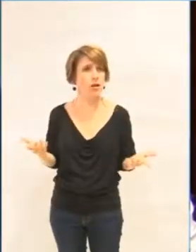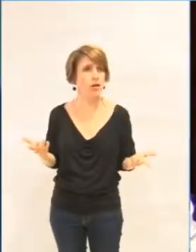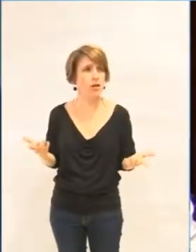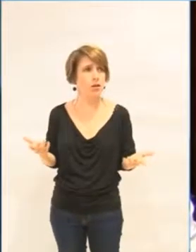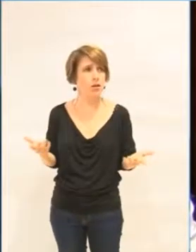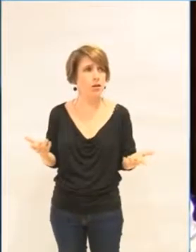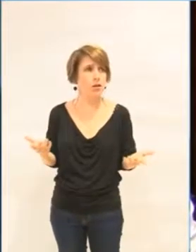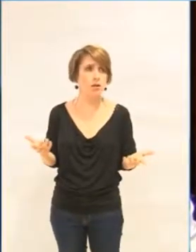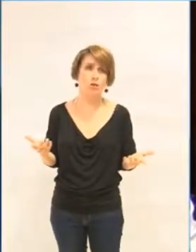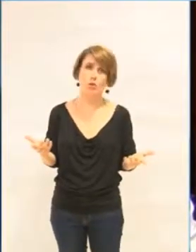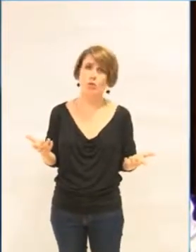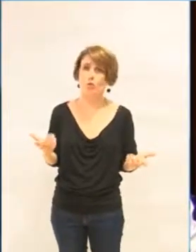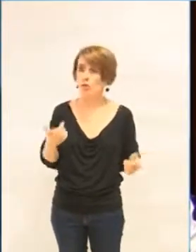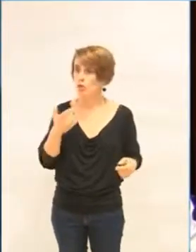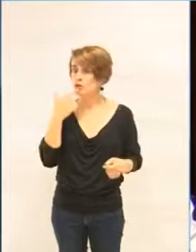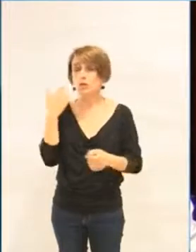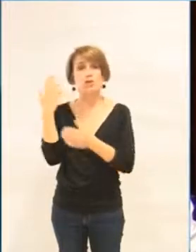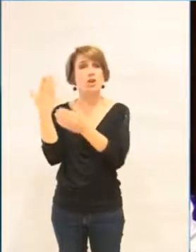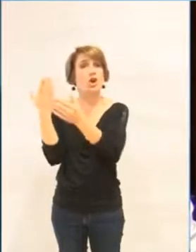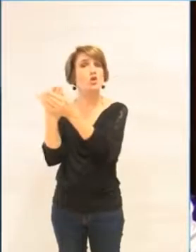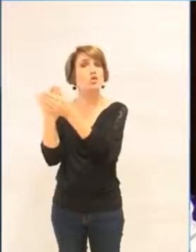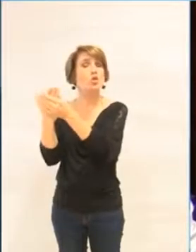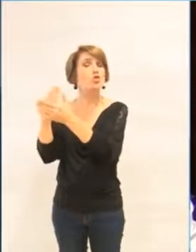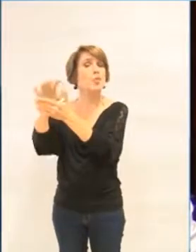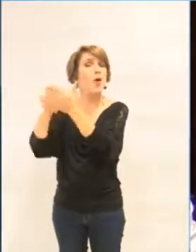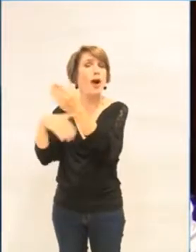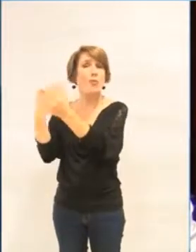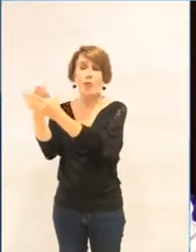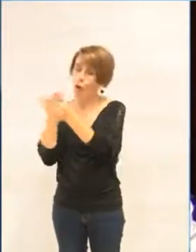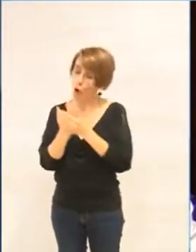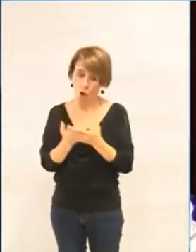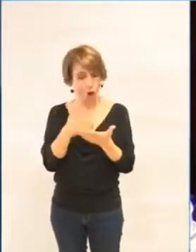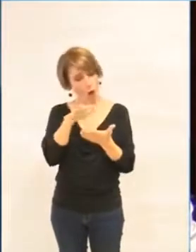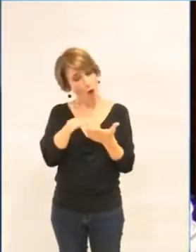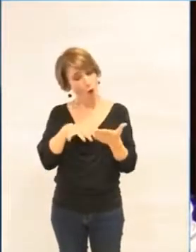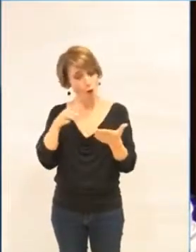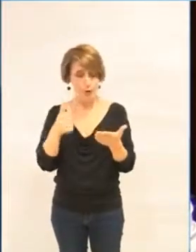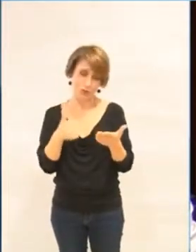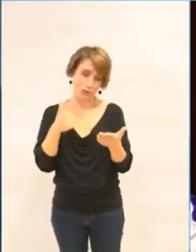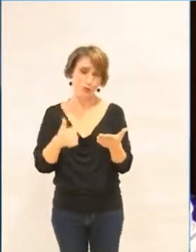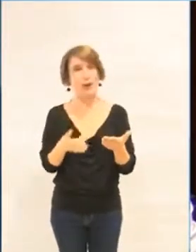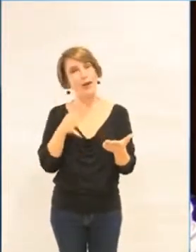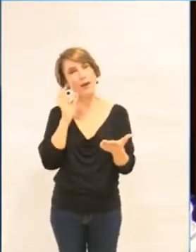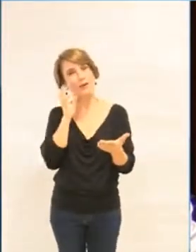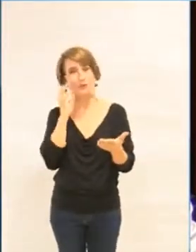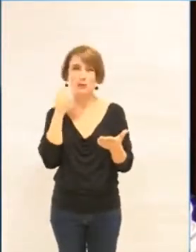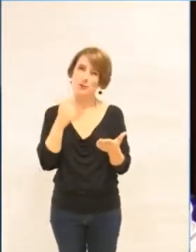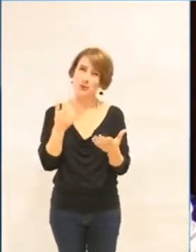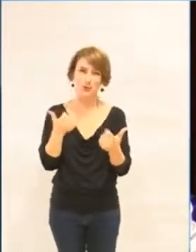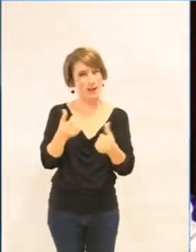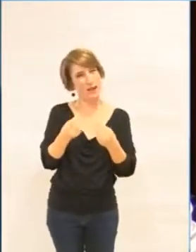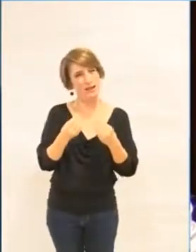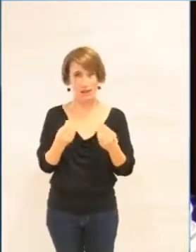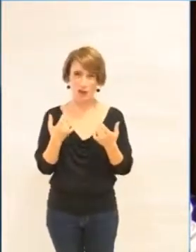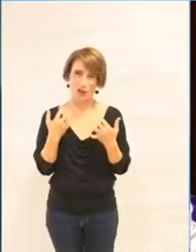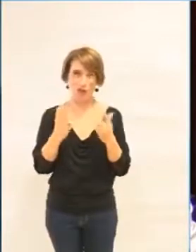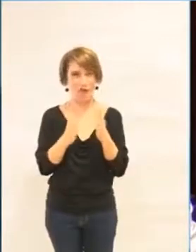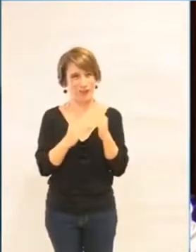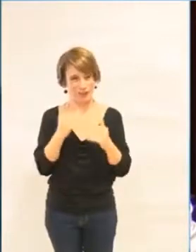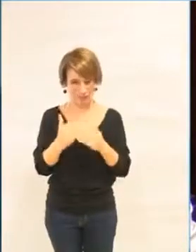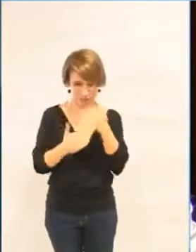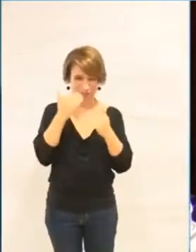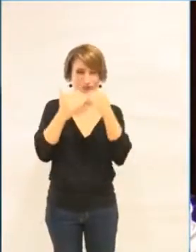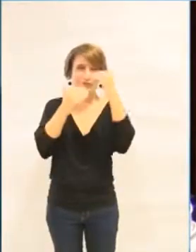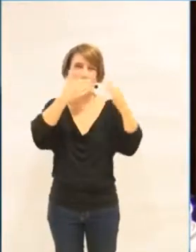il s'agissait d'un document simplement sympathique et positif, nous amenant à nous améliorer.